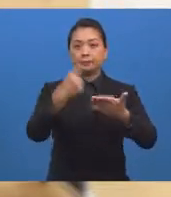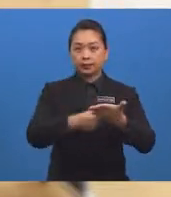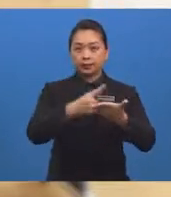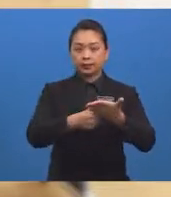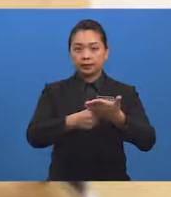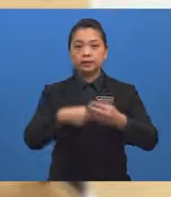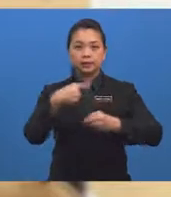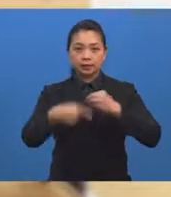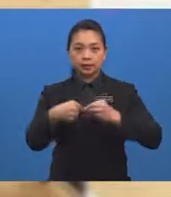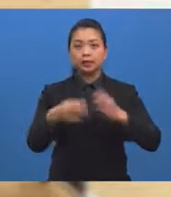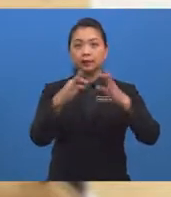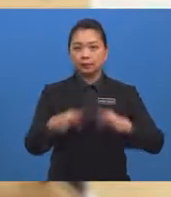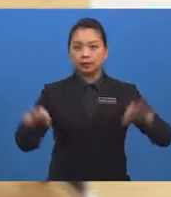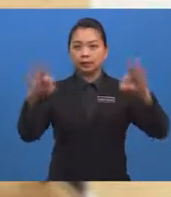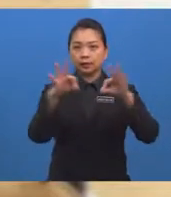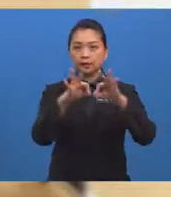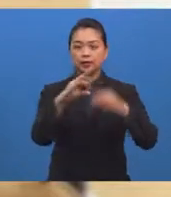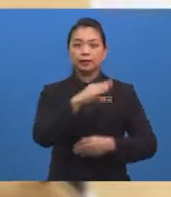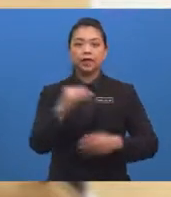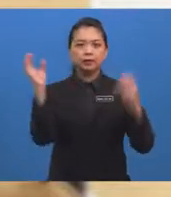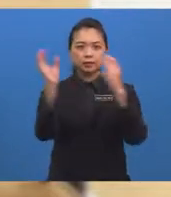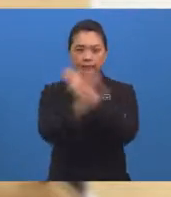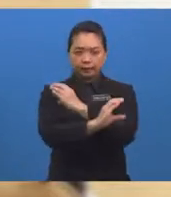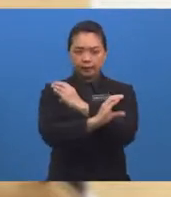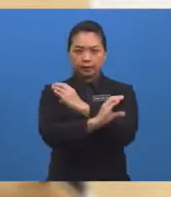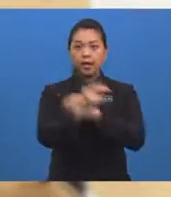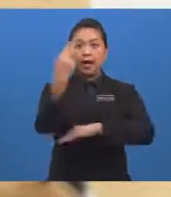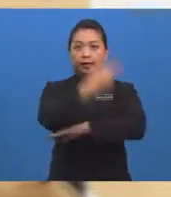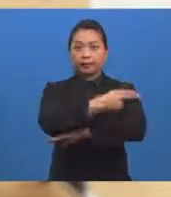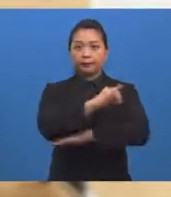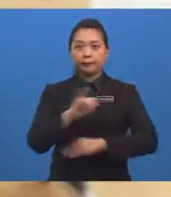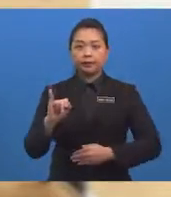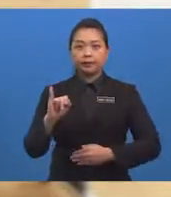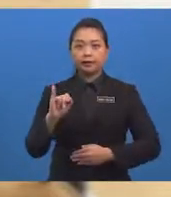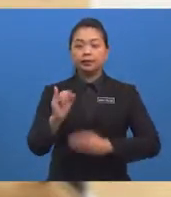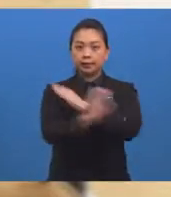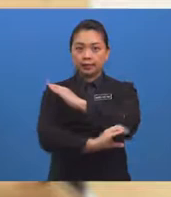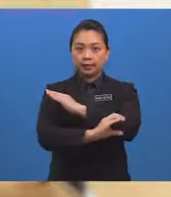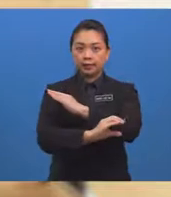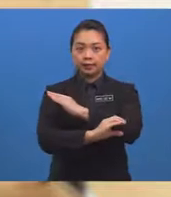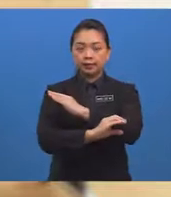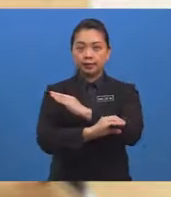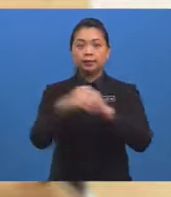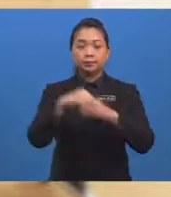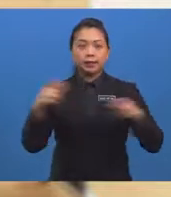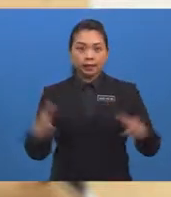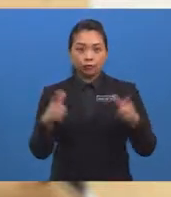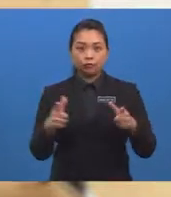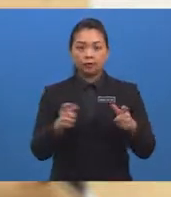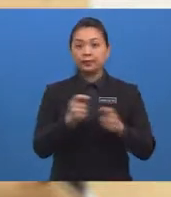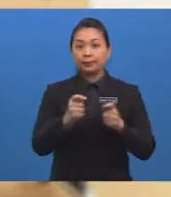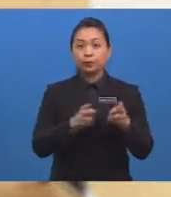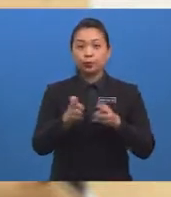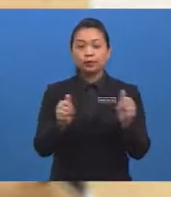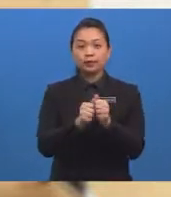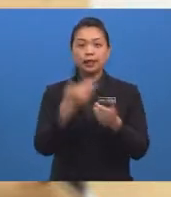tentang kepentingan dan cabaran yang dihadapi negara dalam melaksanakan takbir urus yang baik.